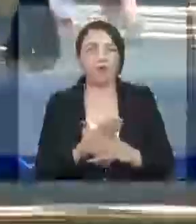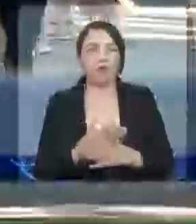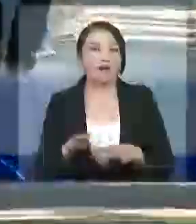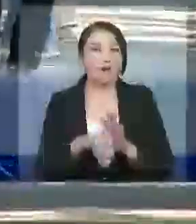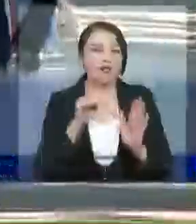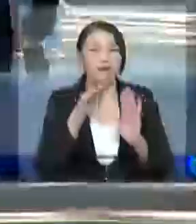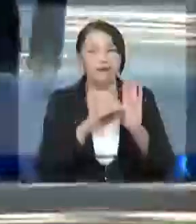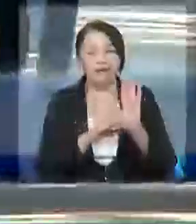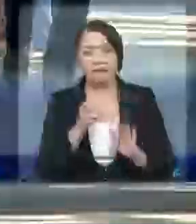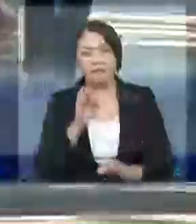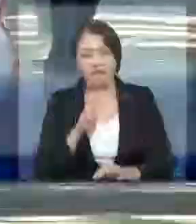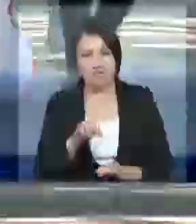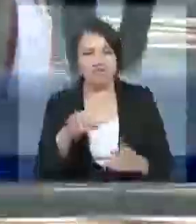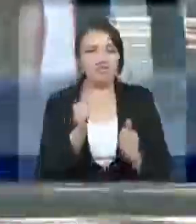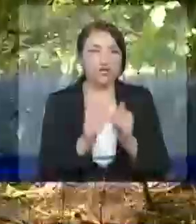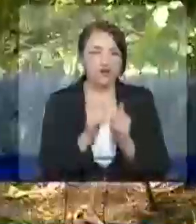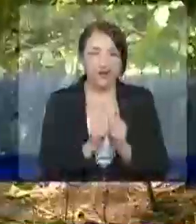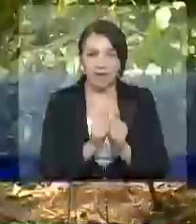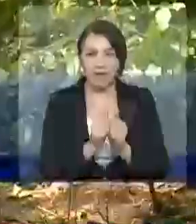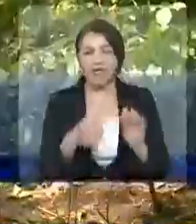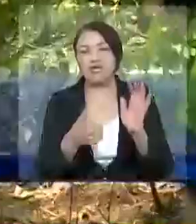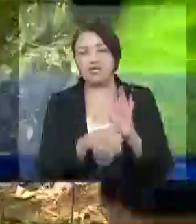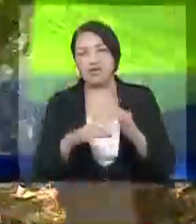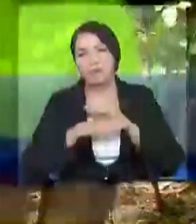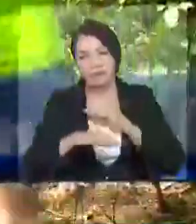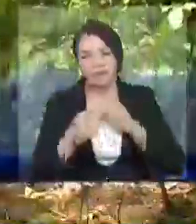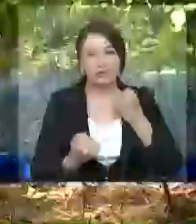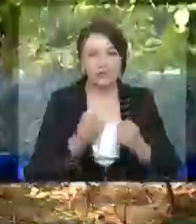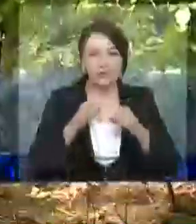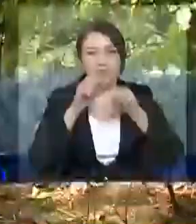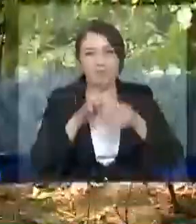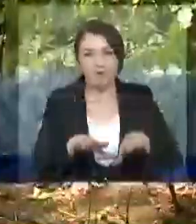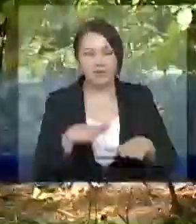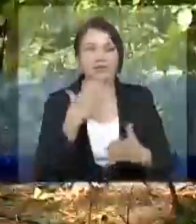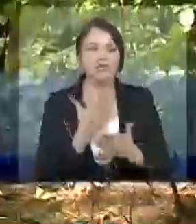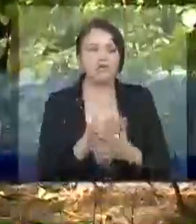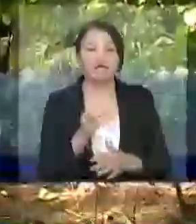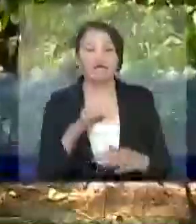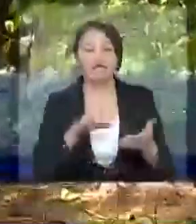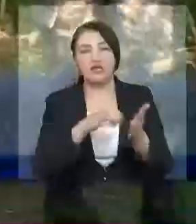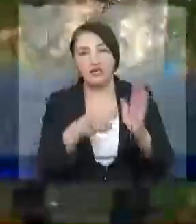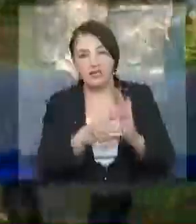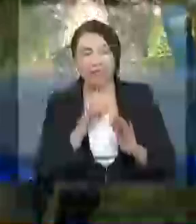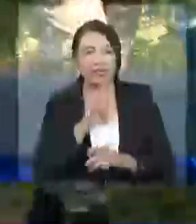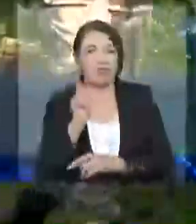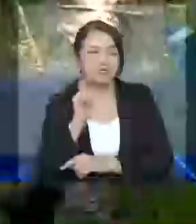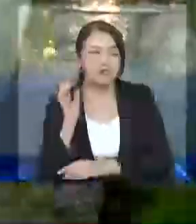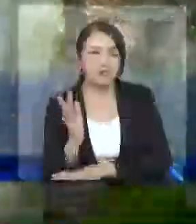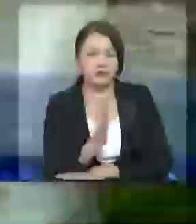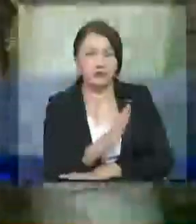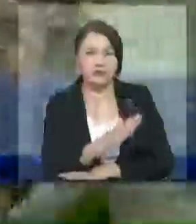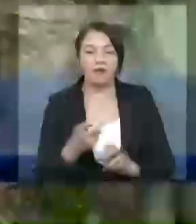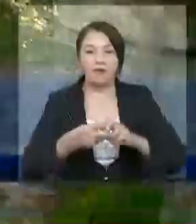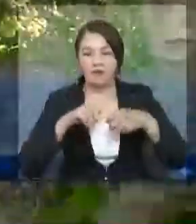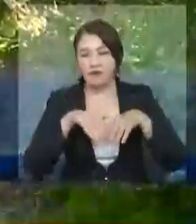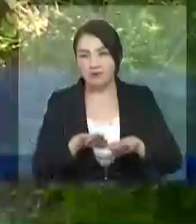предвыборной программе партии «Аманат». В частности, это и строительство 6 полигонов твердых бытовых отходов, установка евроконтейнеров, озеленение территории, решение